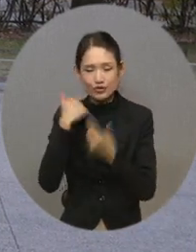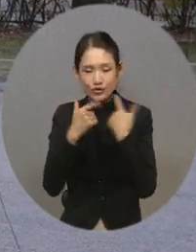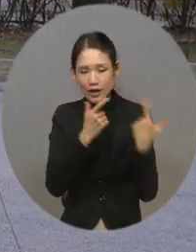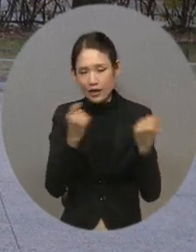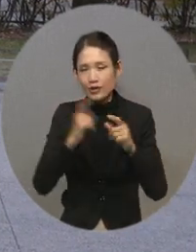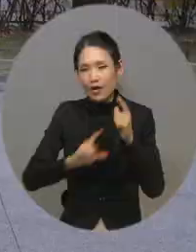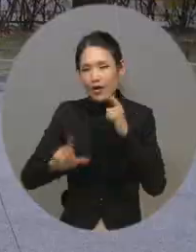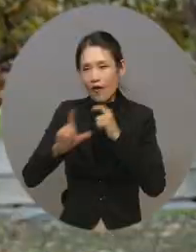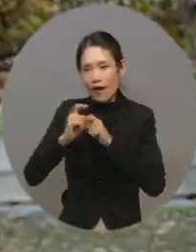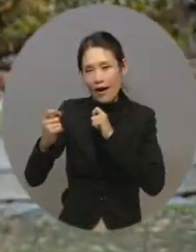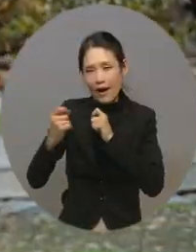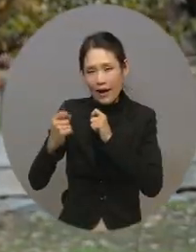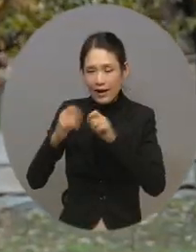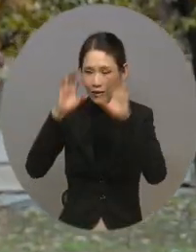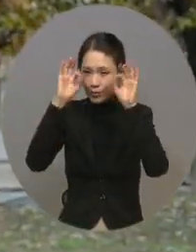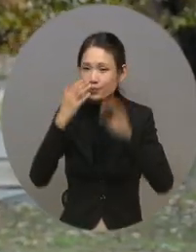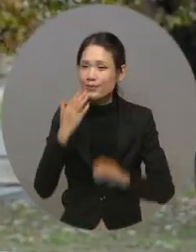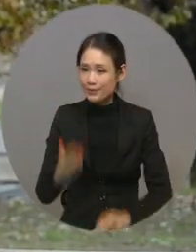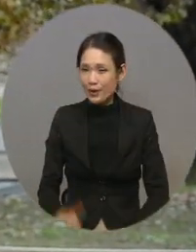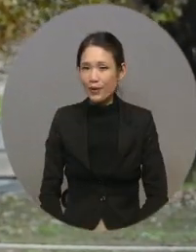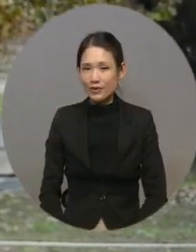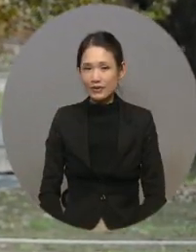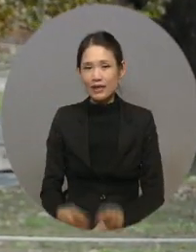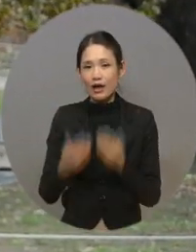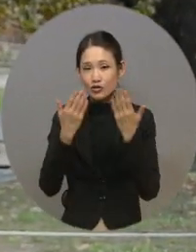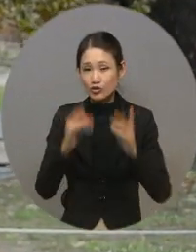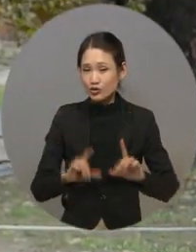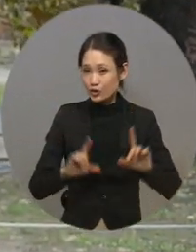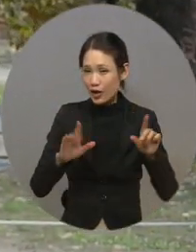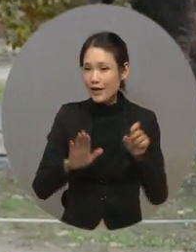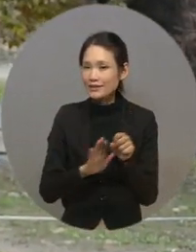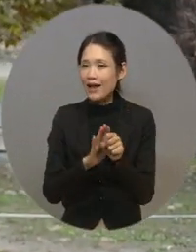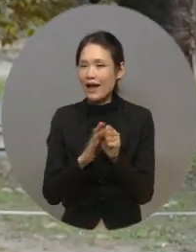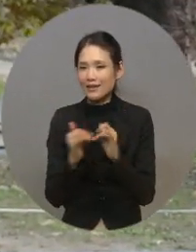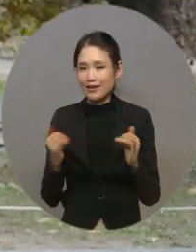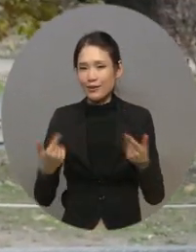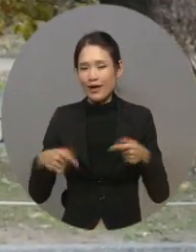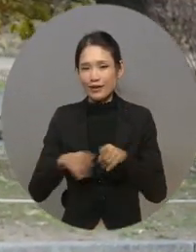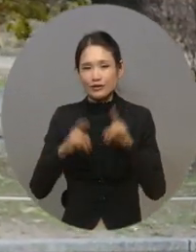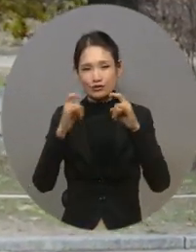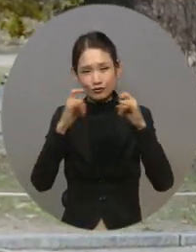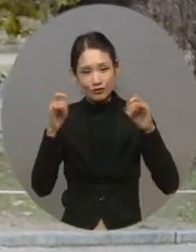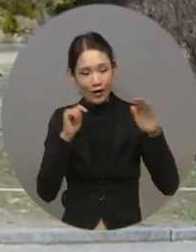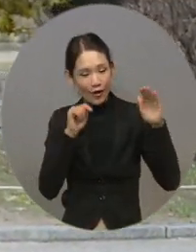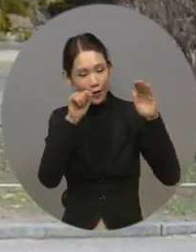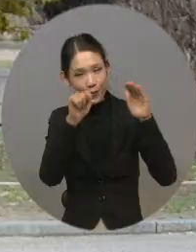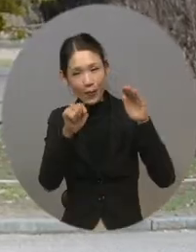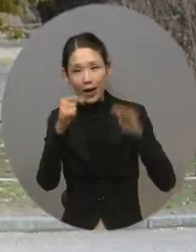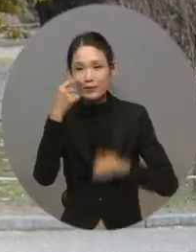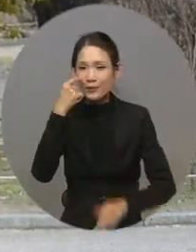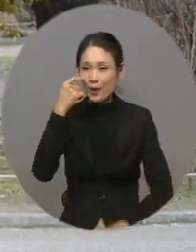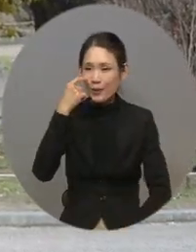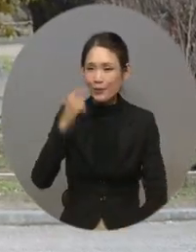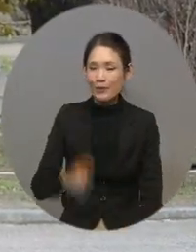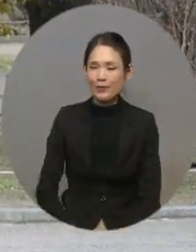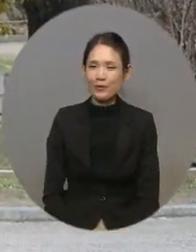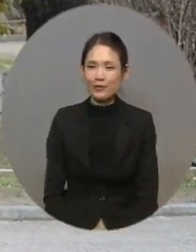즐길 수 있습니다. 가까운 휴일에 사랑하는 사람과 함께 이 궁궐을 방문해보는 건 어떨까요?